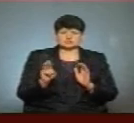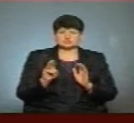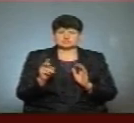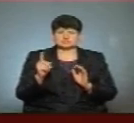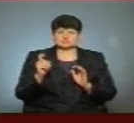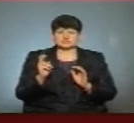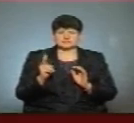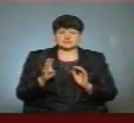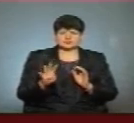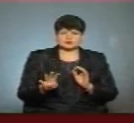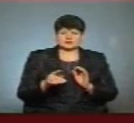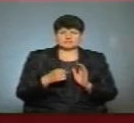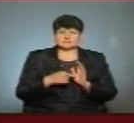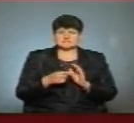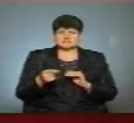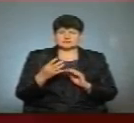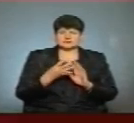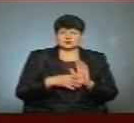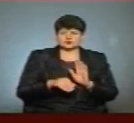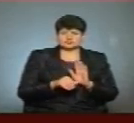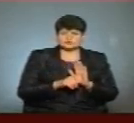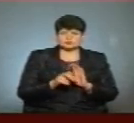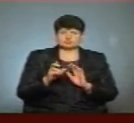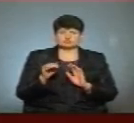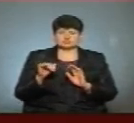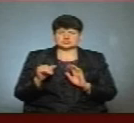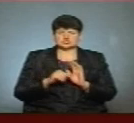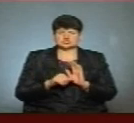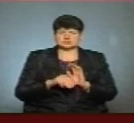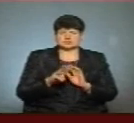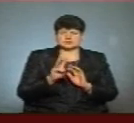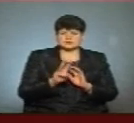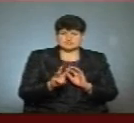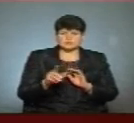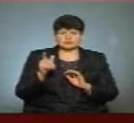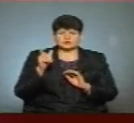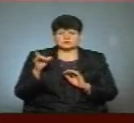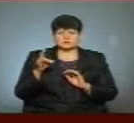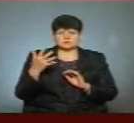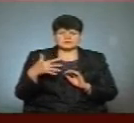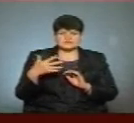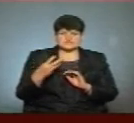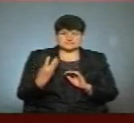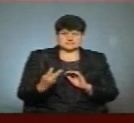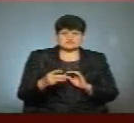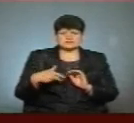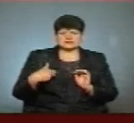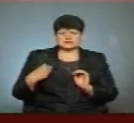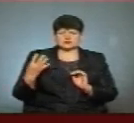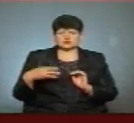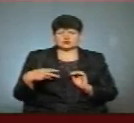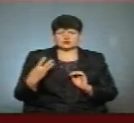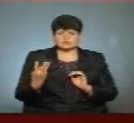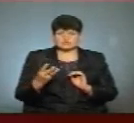– 124, у місті Тернополі – 96, Бучацькому – 63, у Чортківському – 53, Заліщицькому –